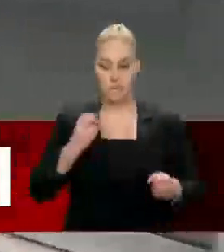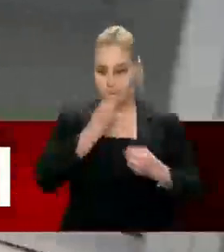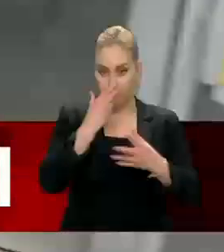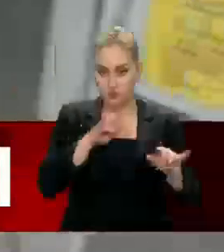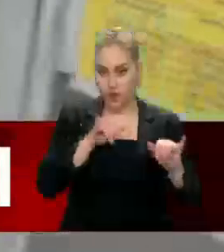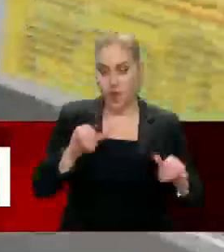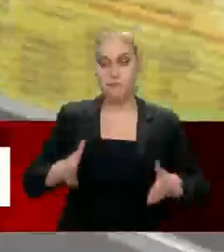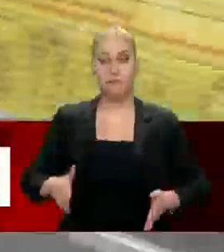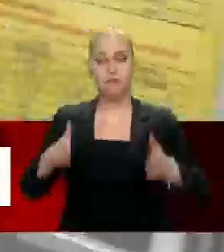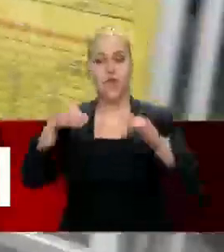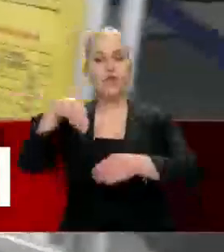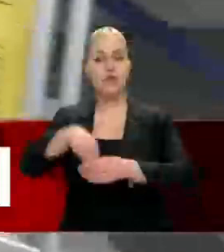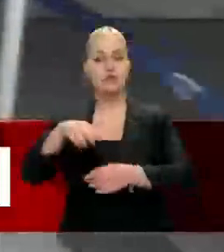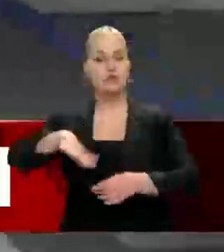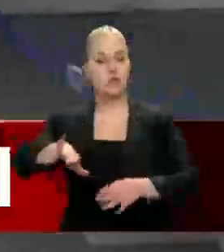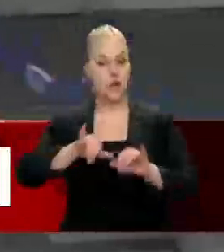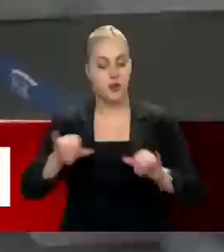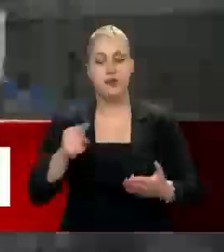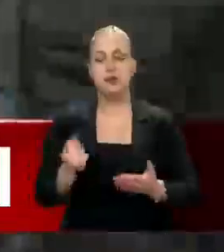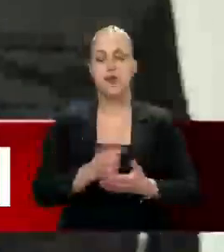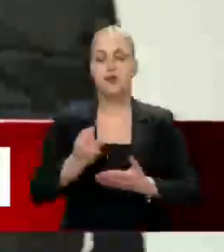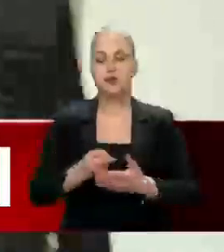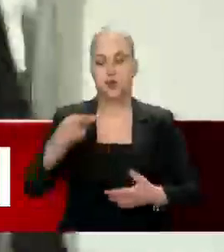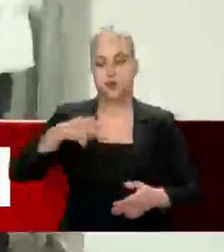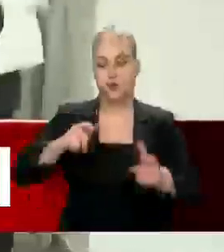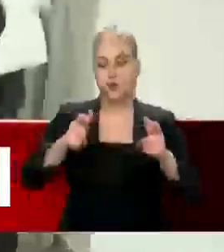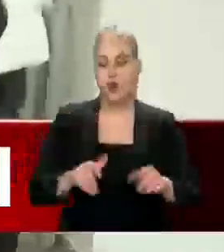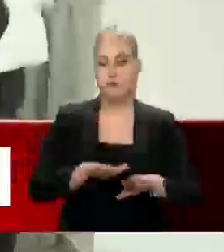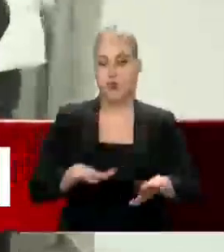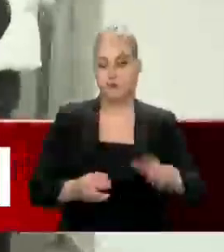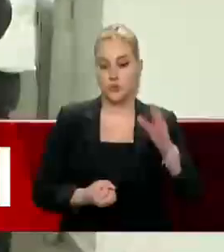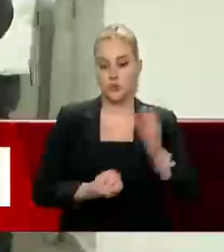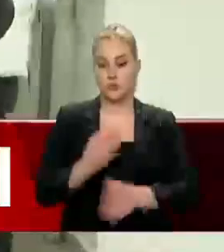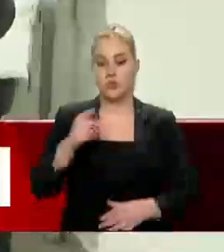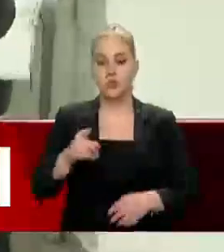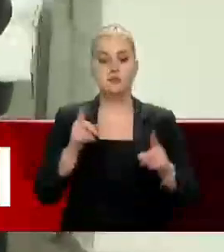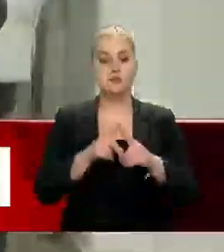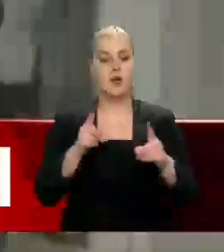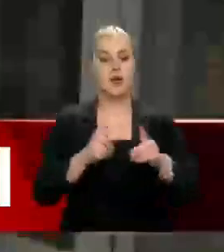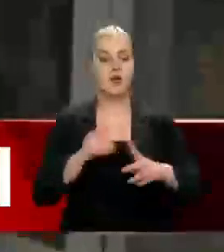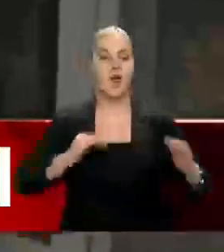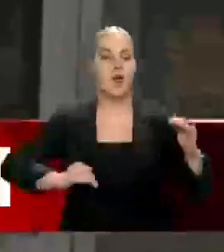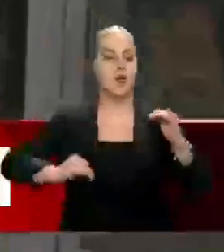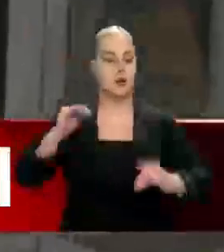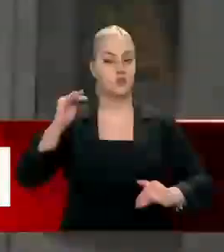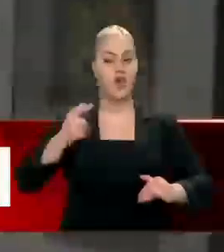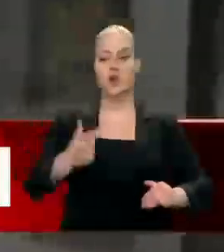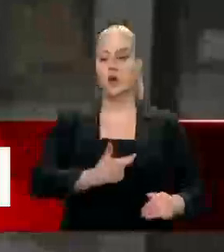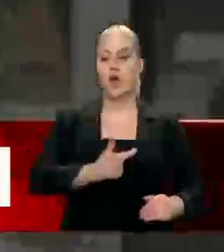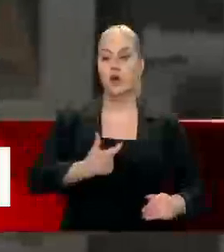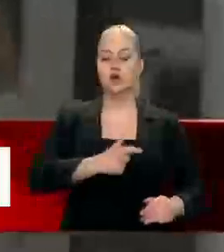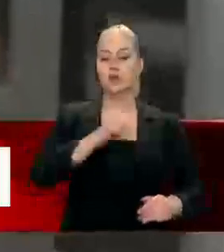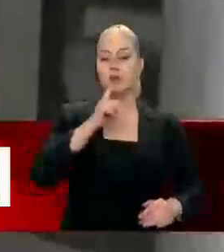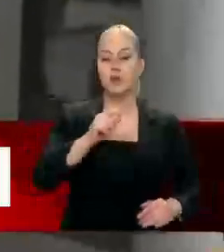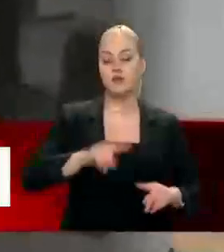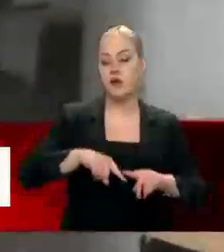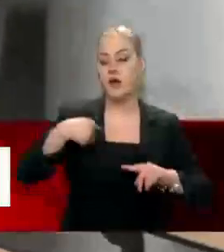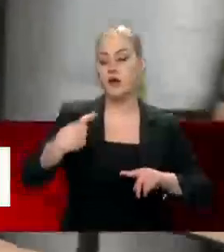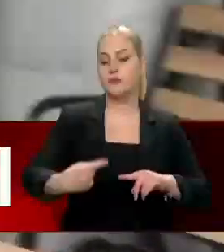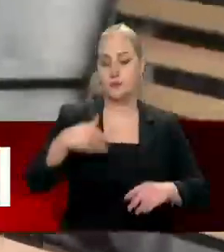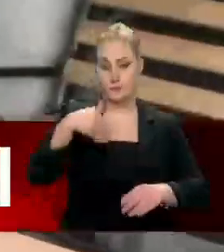olduğu gibi SGK binalarının içinde de dilekçeler için koridorlara Masalar kuruldu bankoların sayısı da artırılıyor kanun teklifi Önümüzdeki